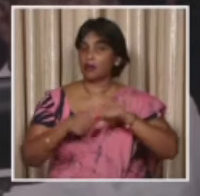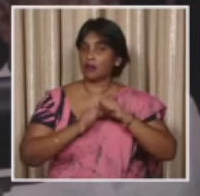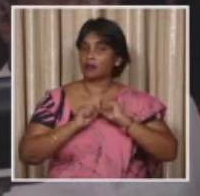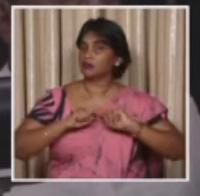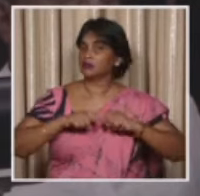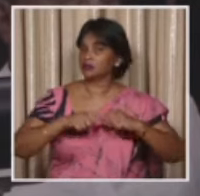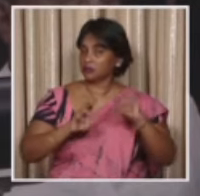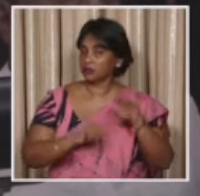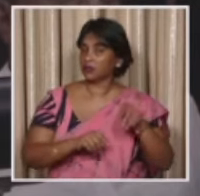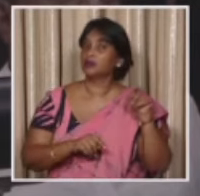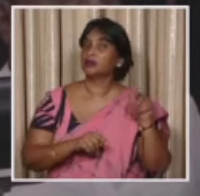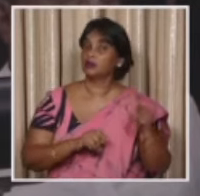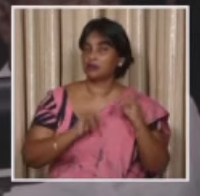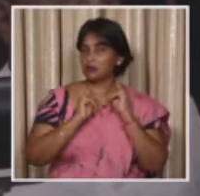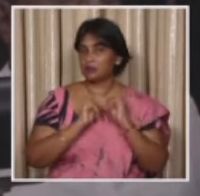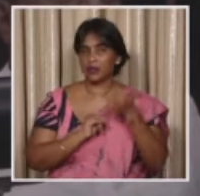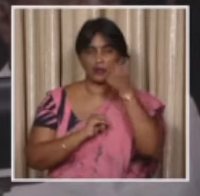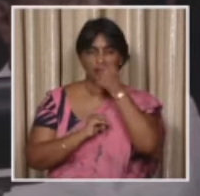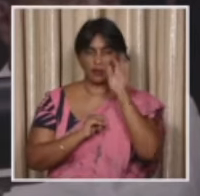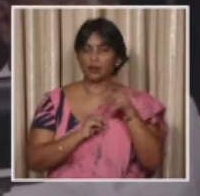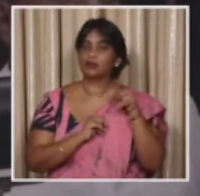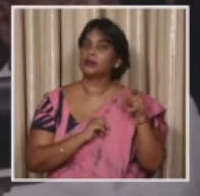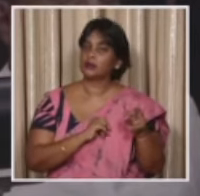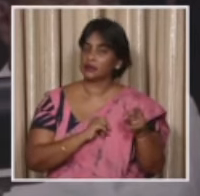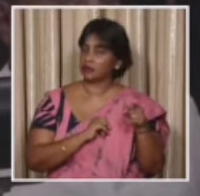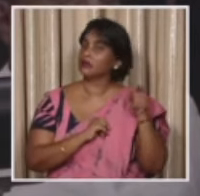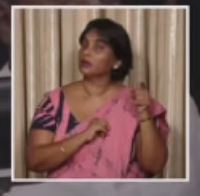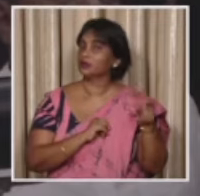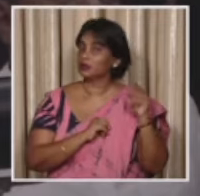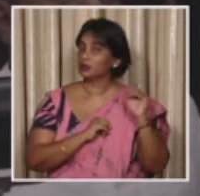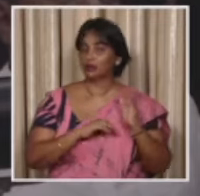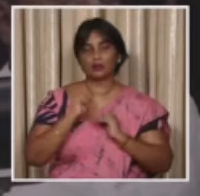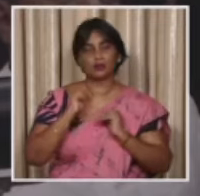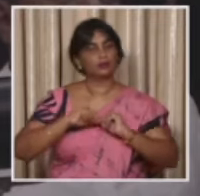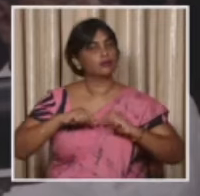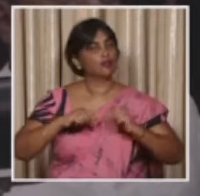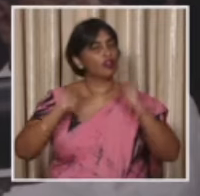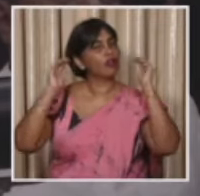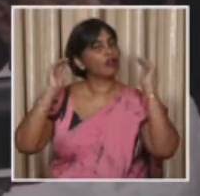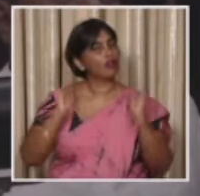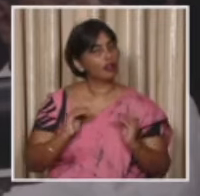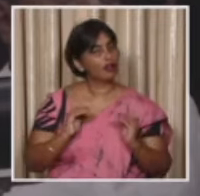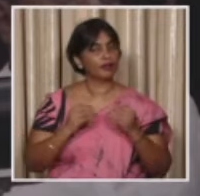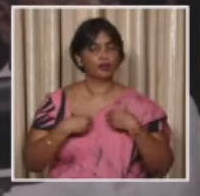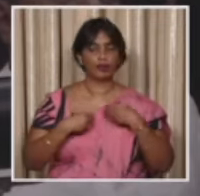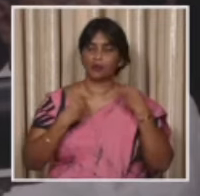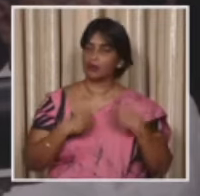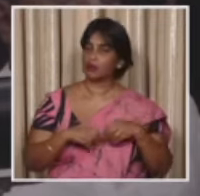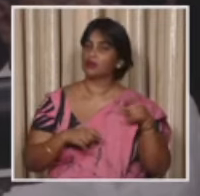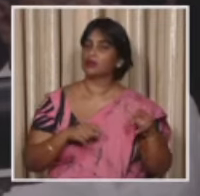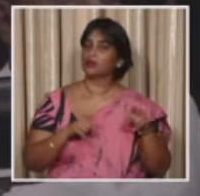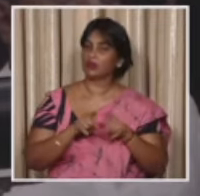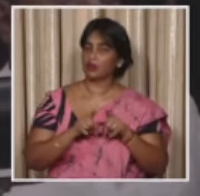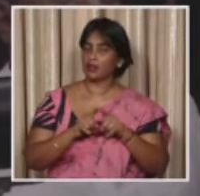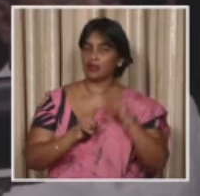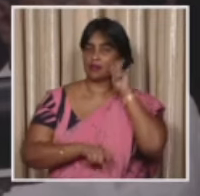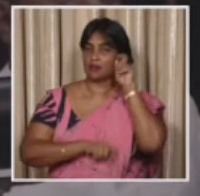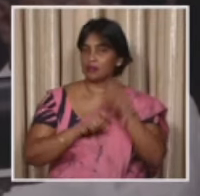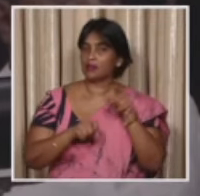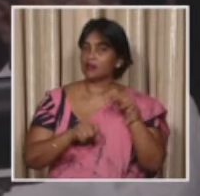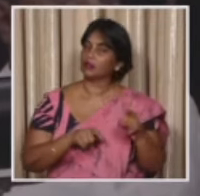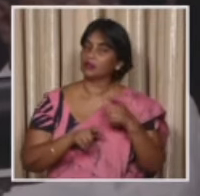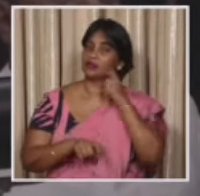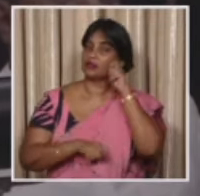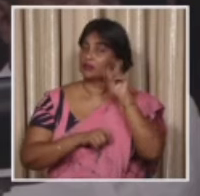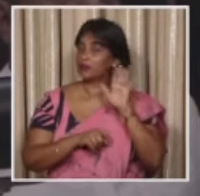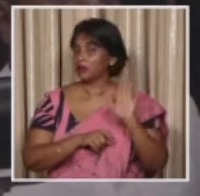පවත්වාගෙන යද්දී ඒවා දූෂණය වෙනවා. එහෙම නැත්නම් ඒවල ක්‍රියාකාරීත්වය අඩු වෙනවා, අඩපණ වෙනවා. එහෙම නැත්නම් පාරිභෝගිකයට එහෙම නැත්නම්